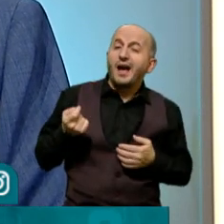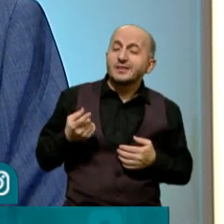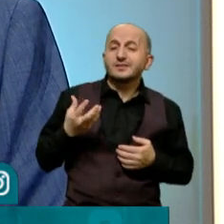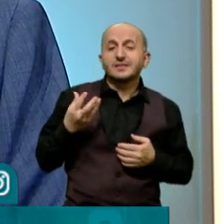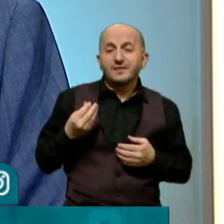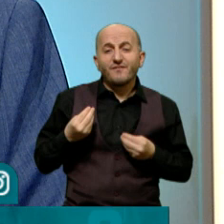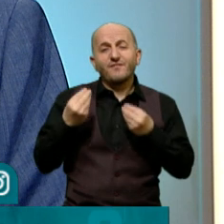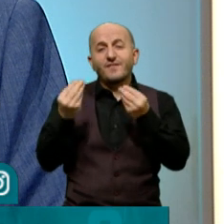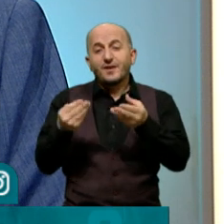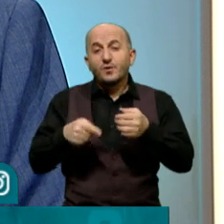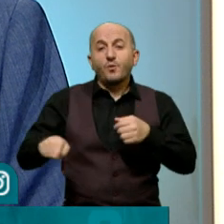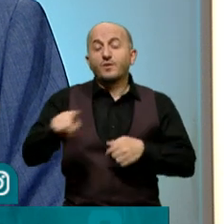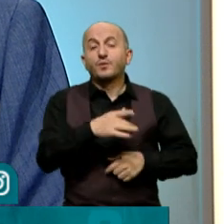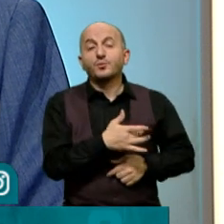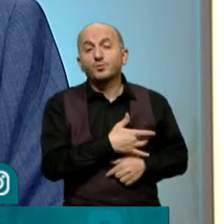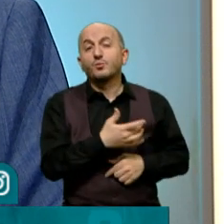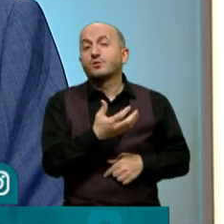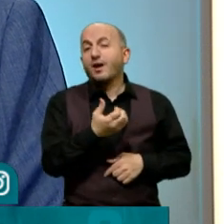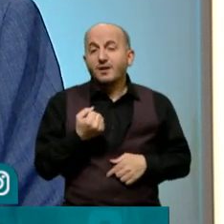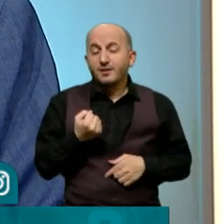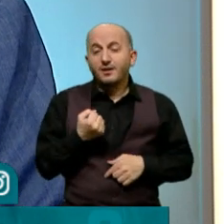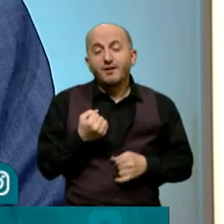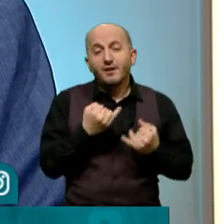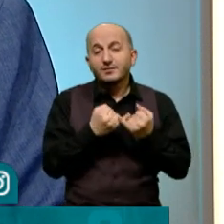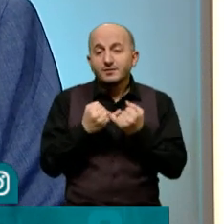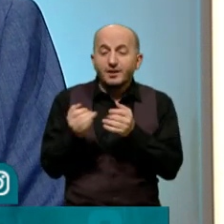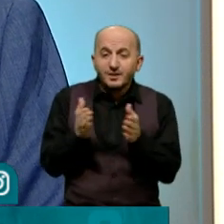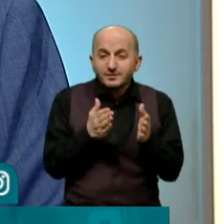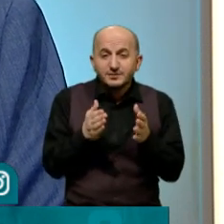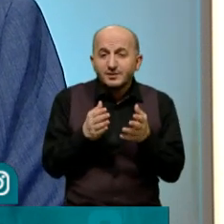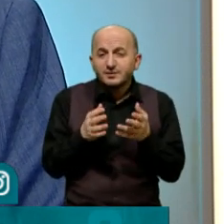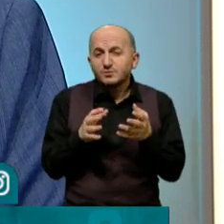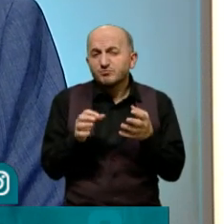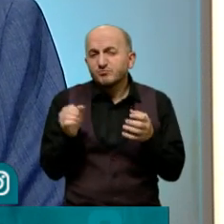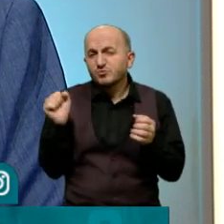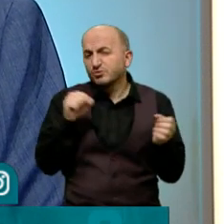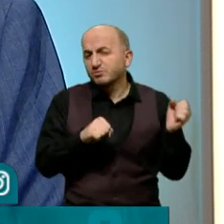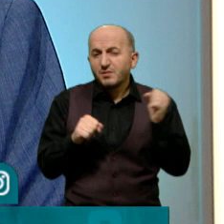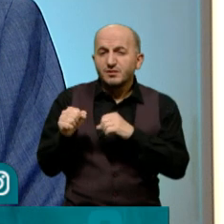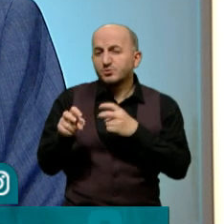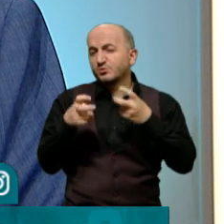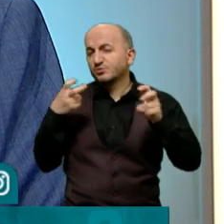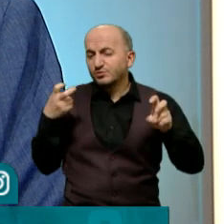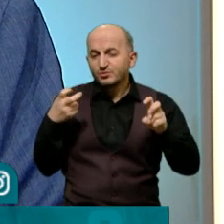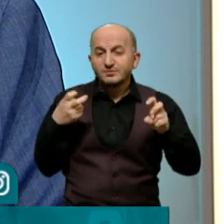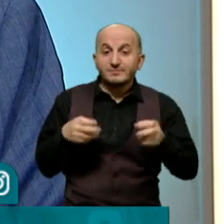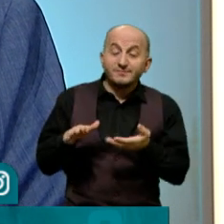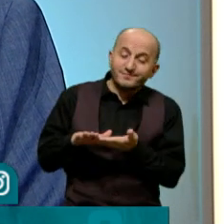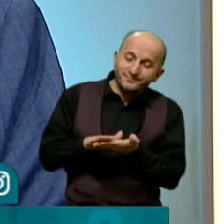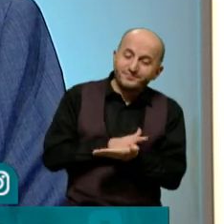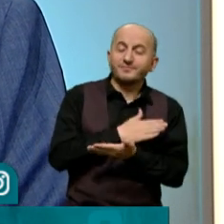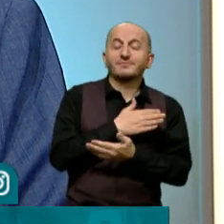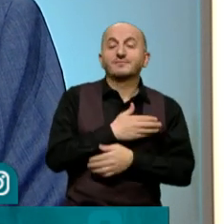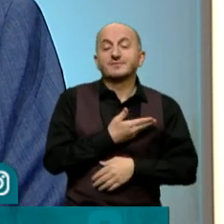vererek, onların gönlünü alarak efendim kardeşler arasındaki bu husumeti, efendim bu